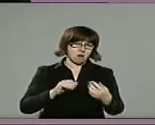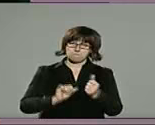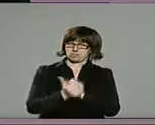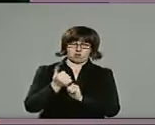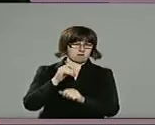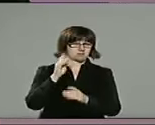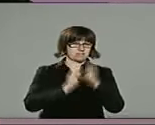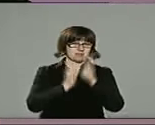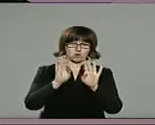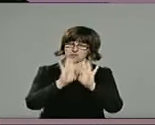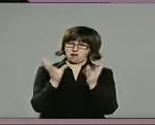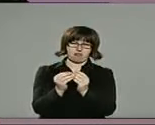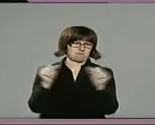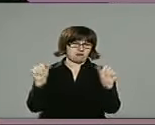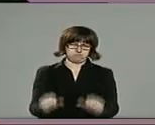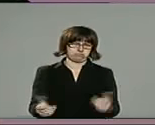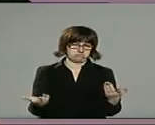der Demokratie ganz generell.